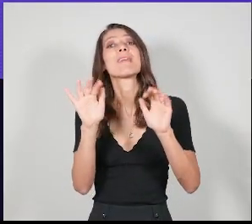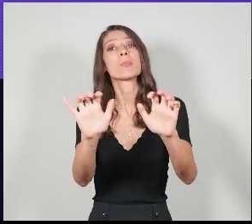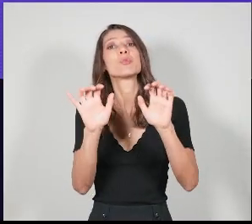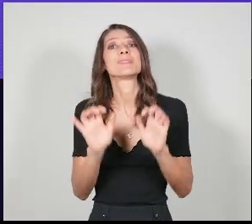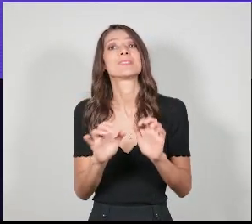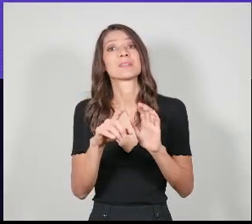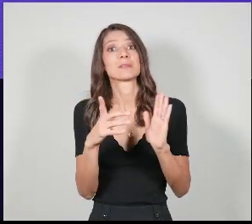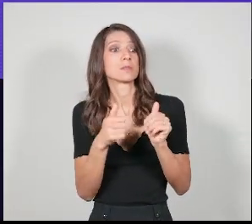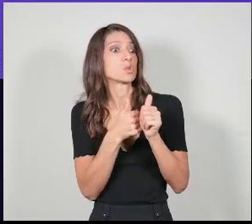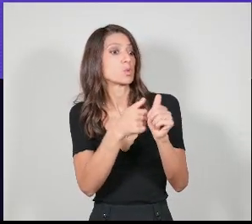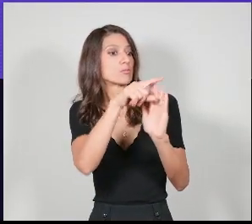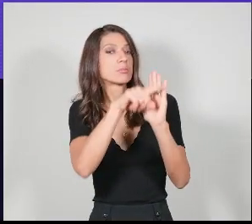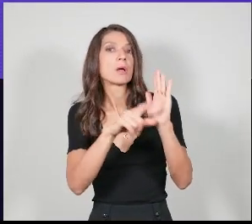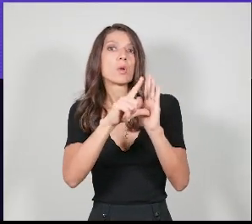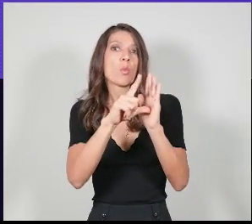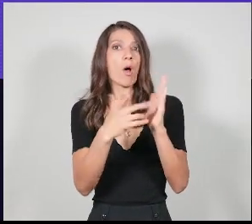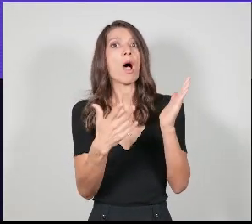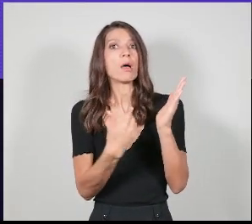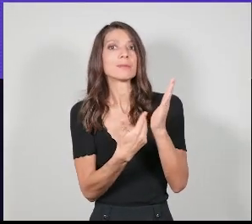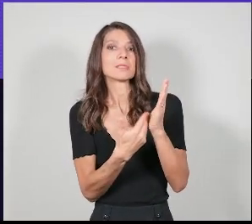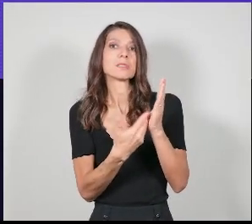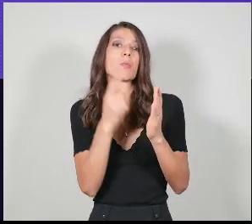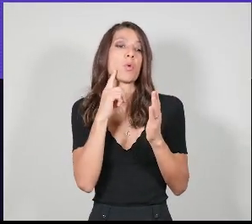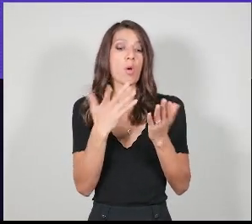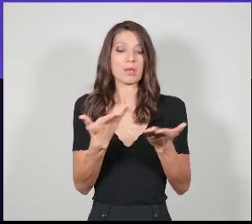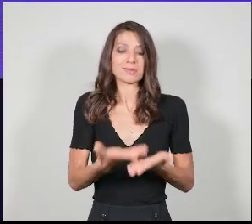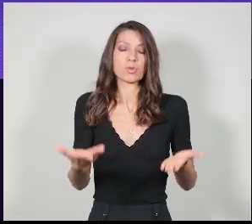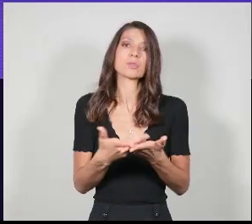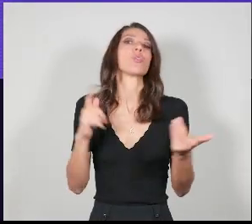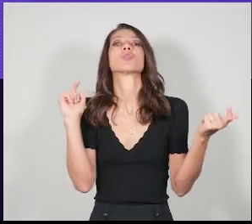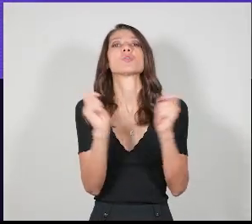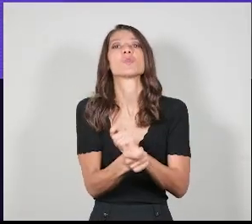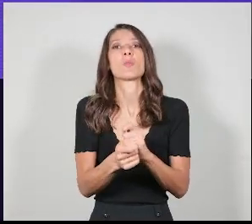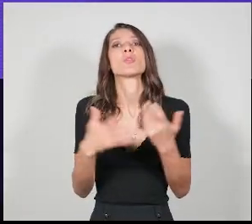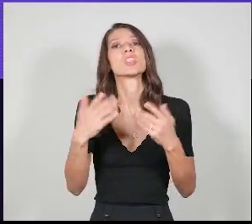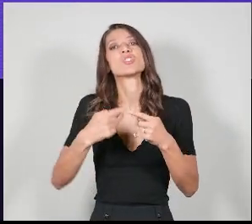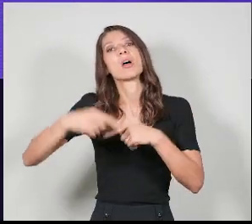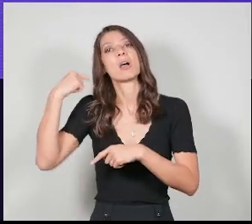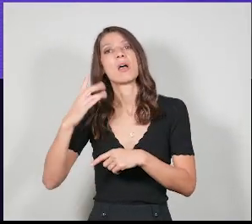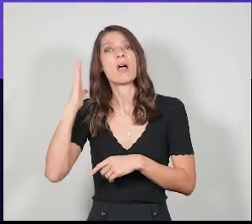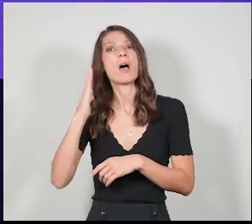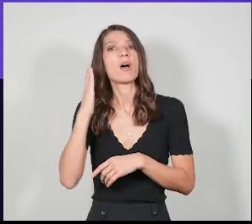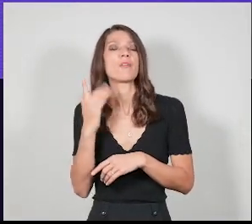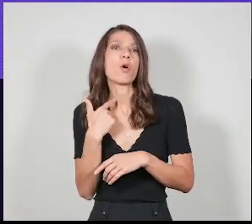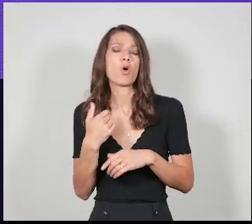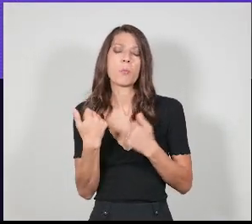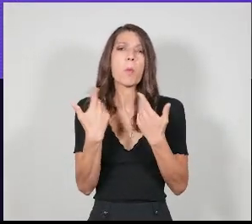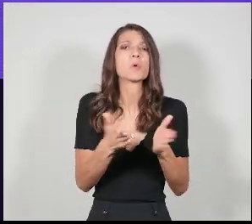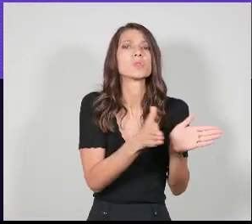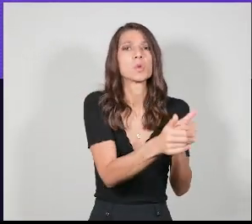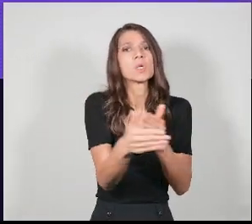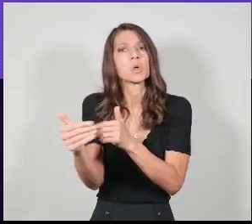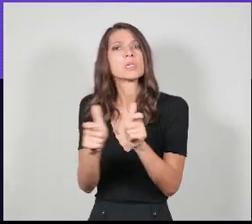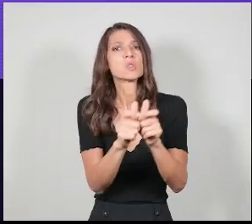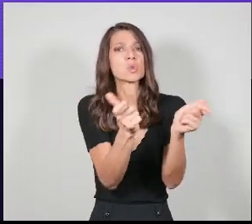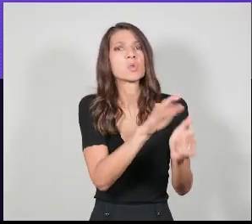juridique, on a vu qu'au final, dans le mouvement de transformation, on est parti d'un historique qui avait déjà de très nombreuses catégories de structures et